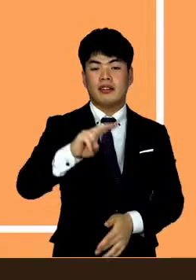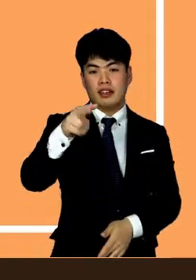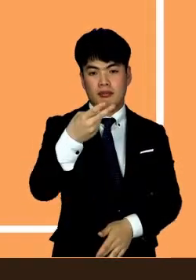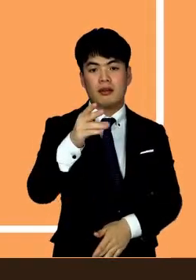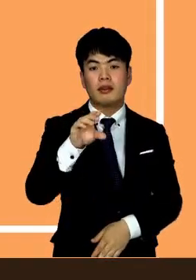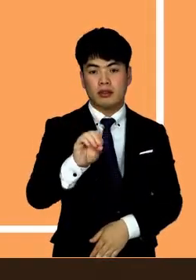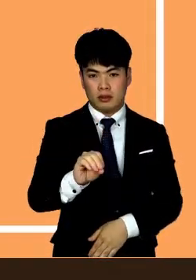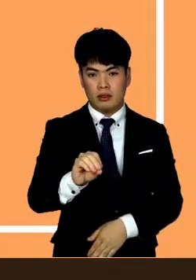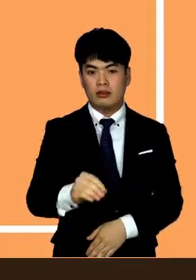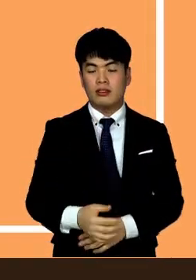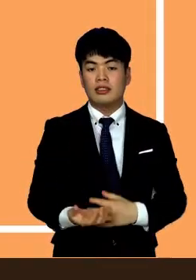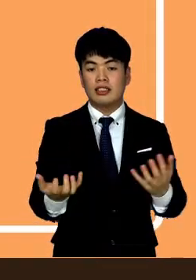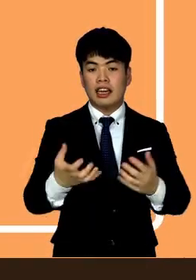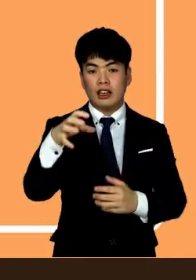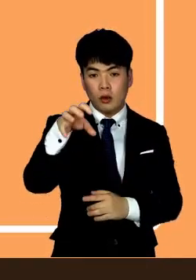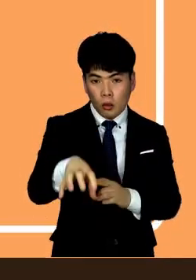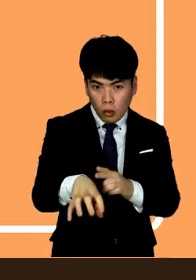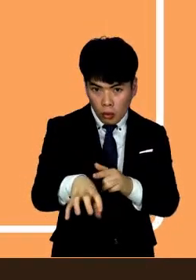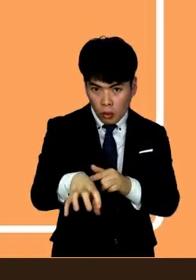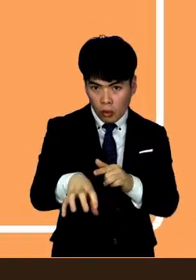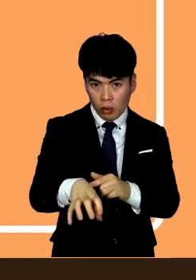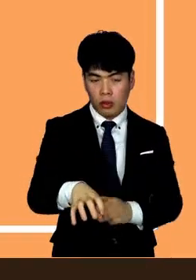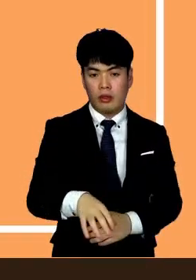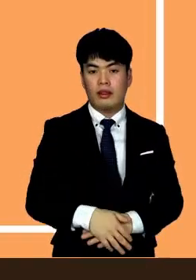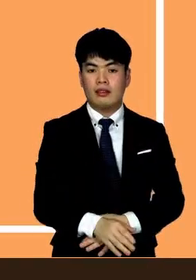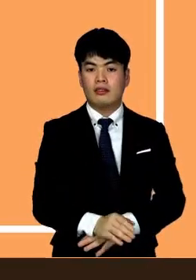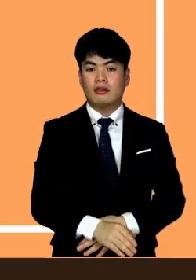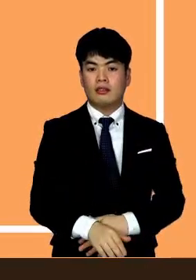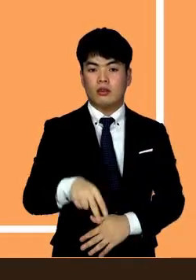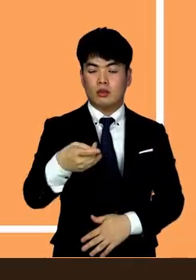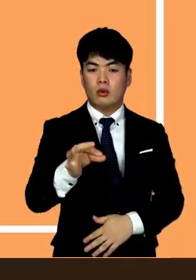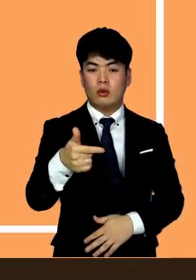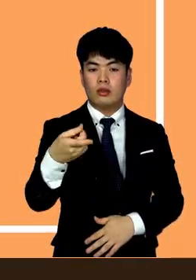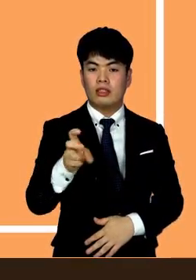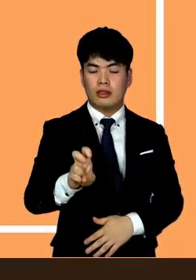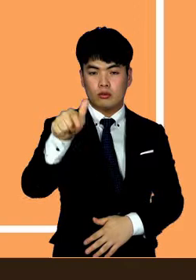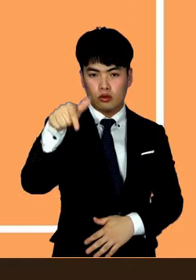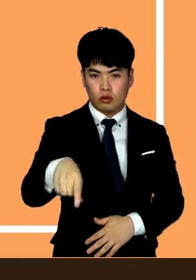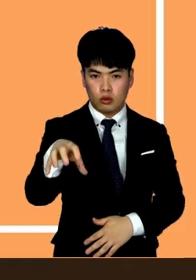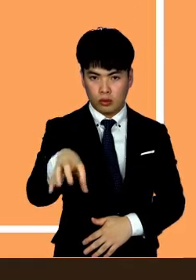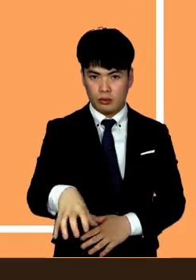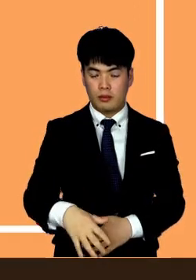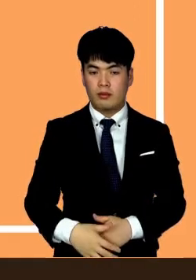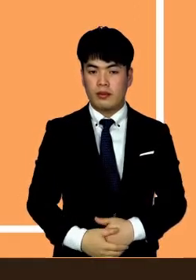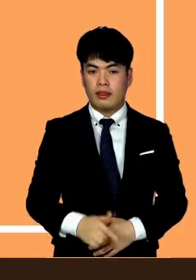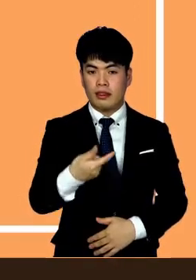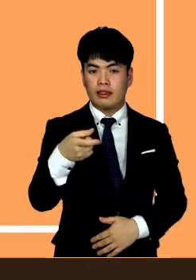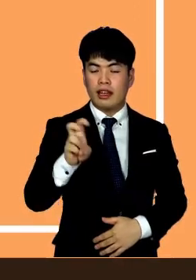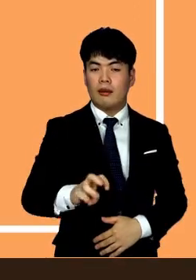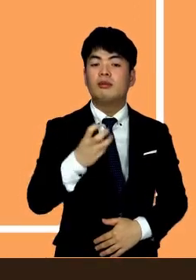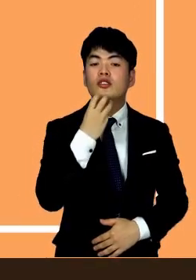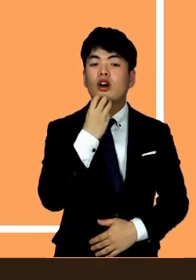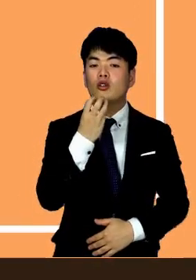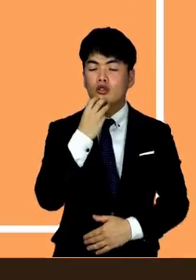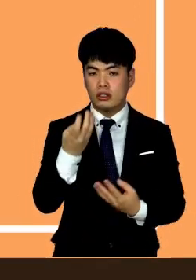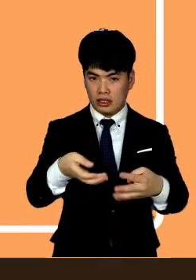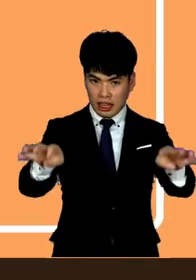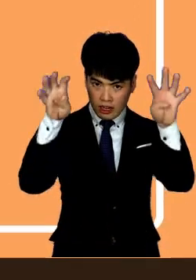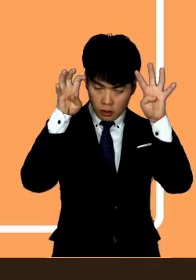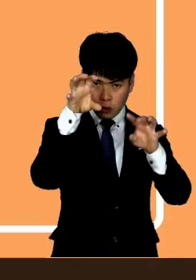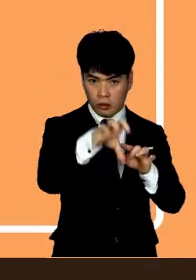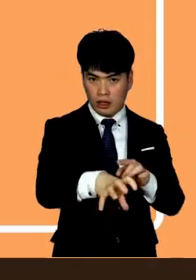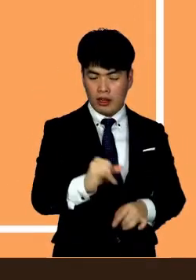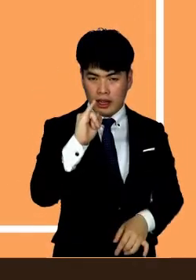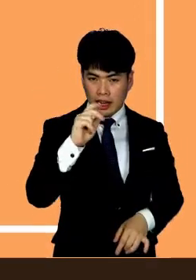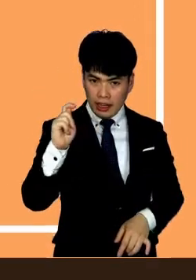월급 200만원 이상이며 근무지는 천안시 동남구 방주간 1길 1입니다. 남서울대학교에서 IT 기술 지원